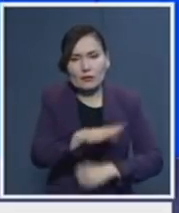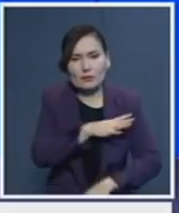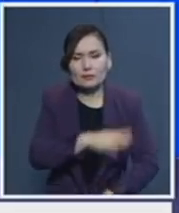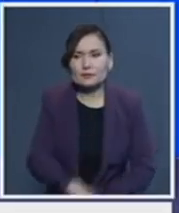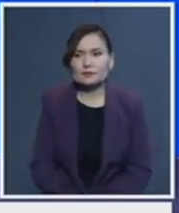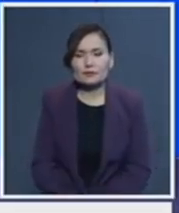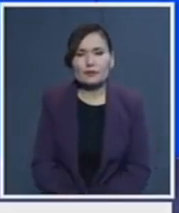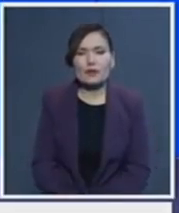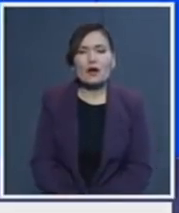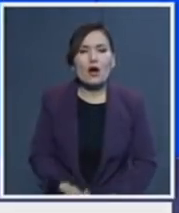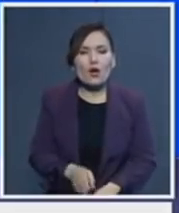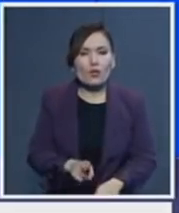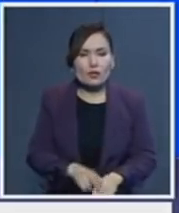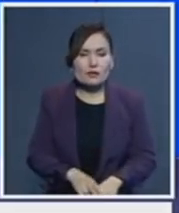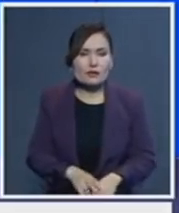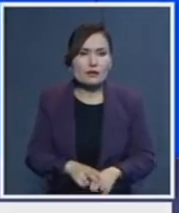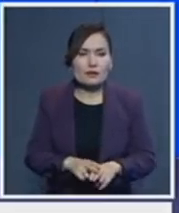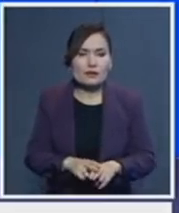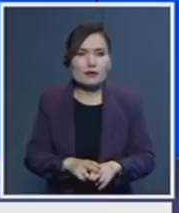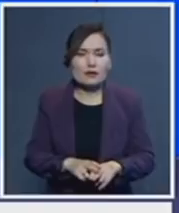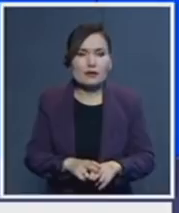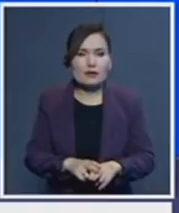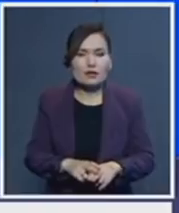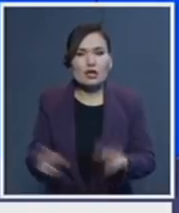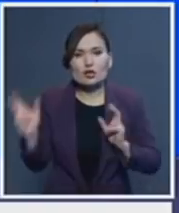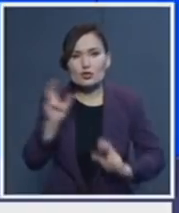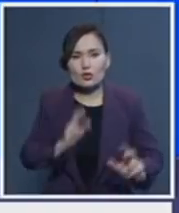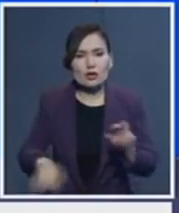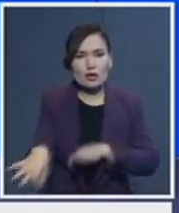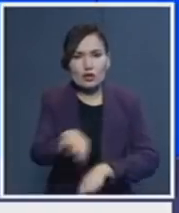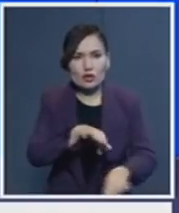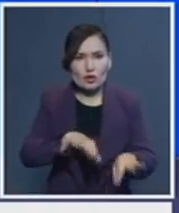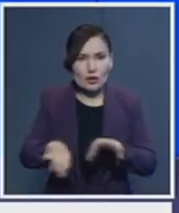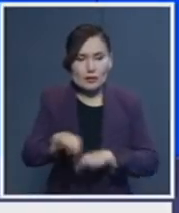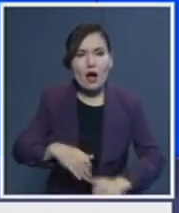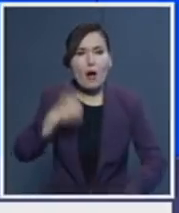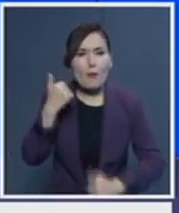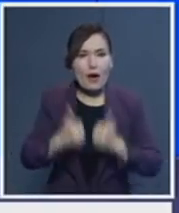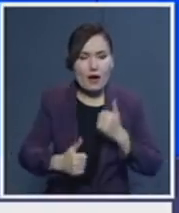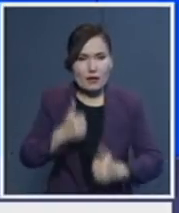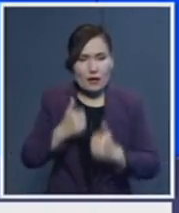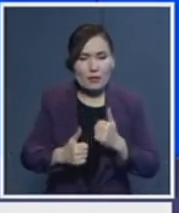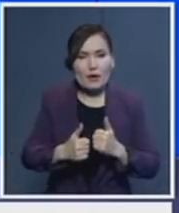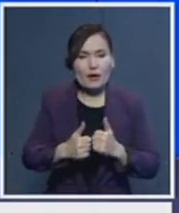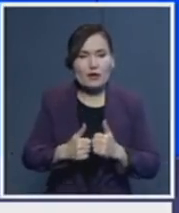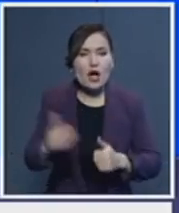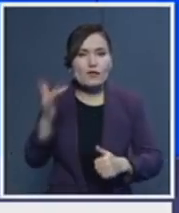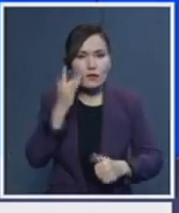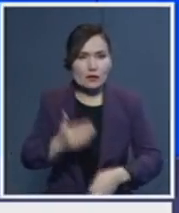Нуринтек жобамыз байқауымыз елбасының